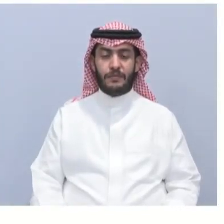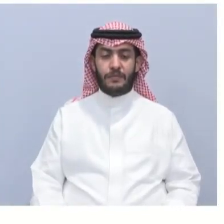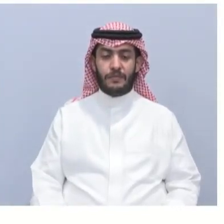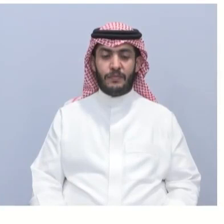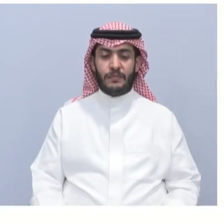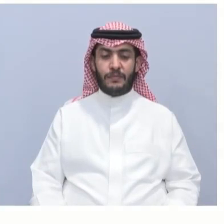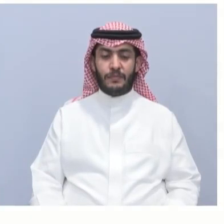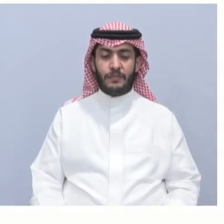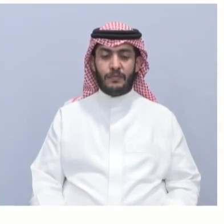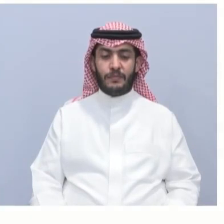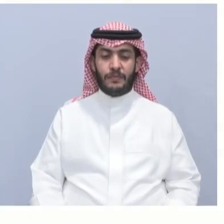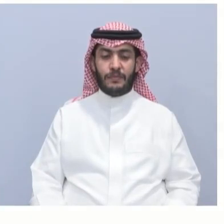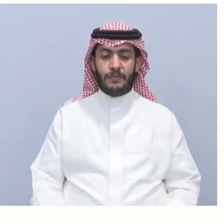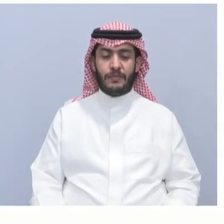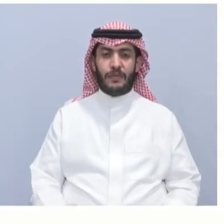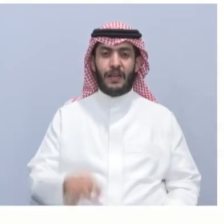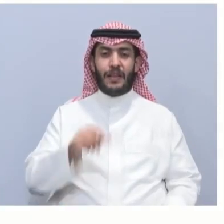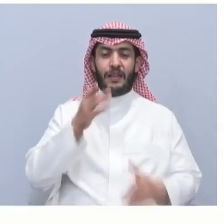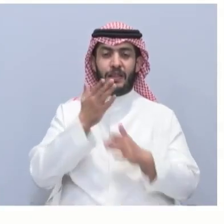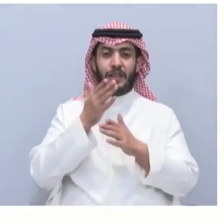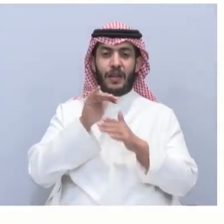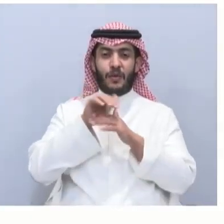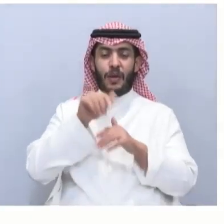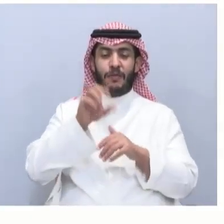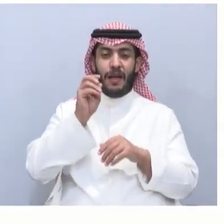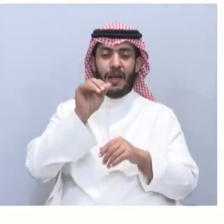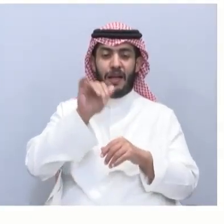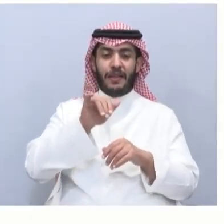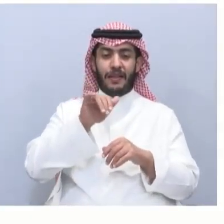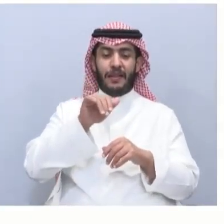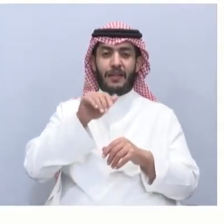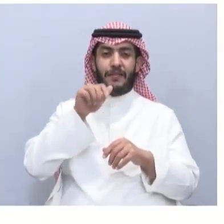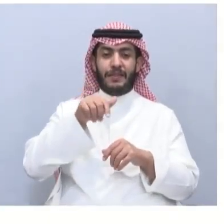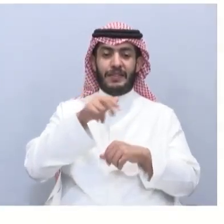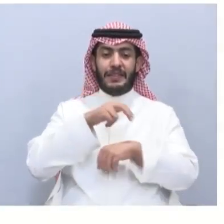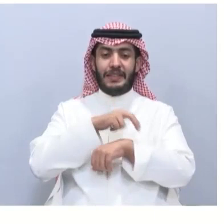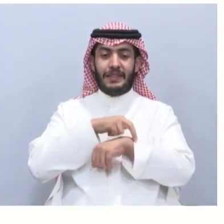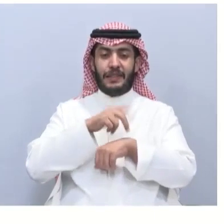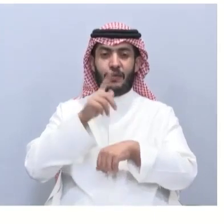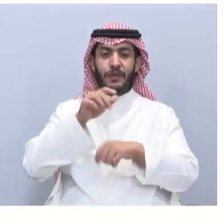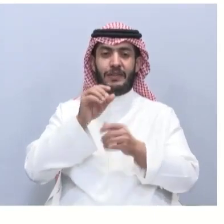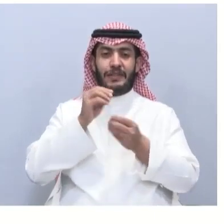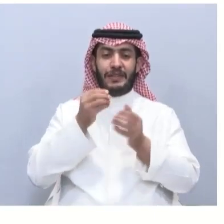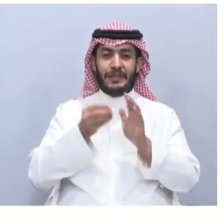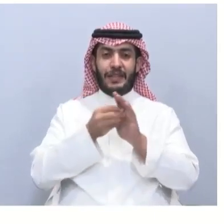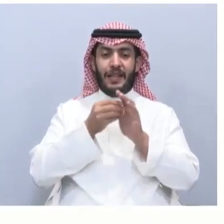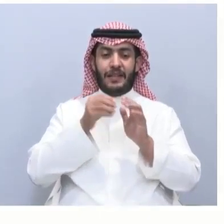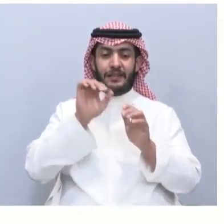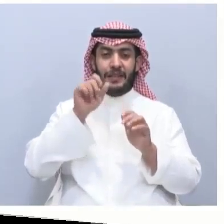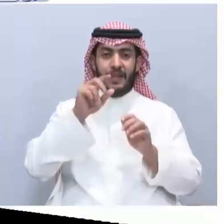هذا هو درس اليوم هذه صلى الله عليه وسلم في الزكاه والصدقه في صفحه 40